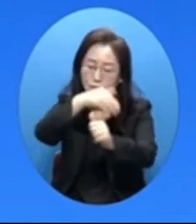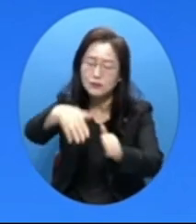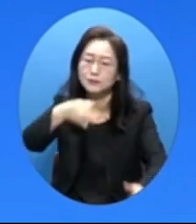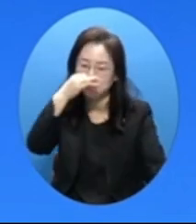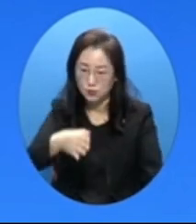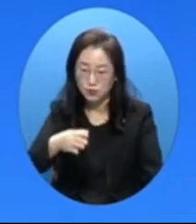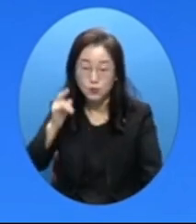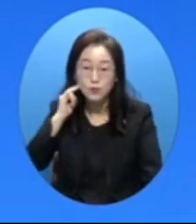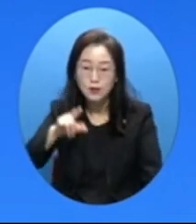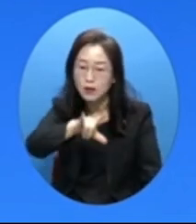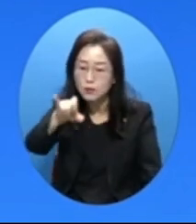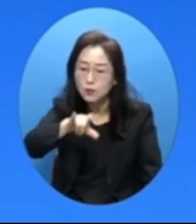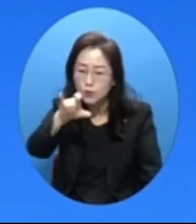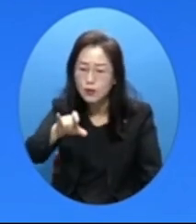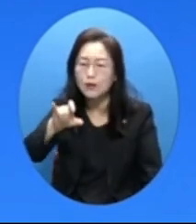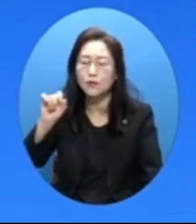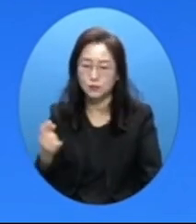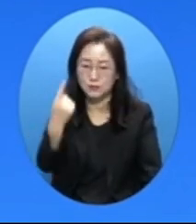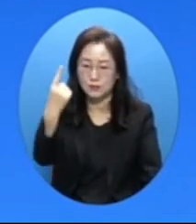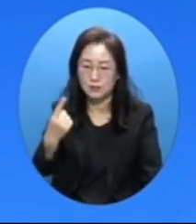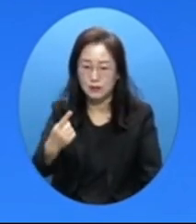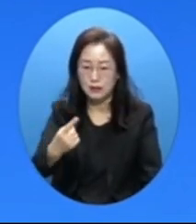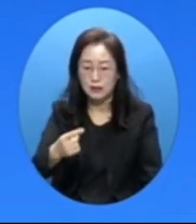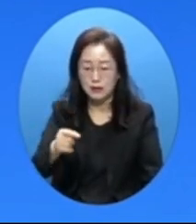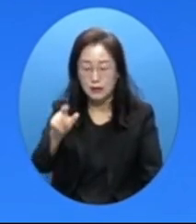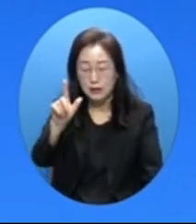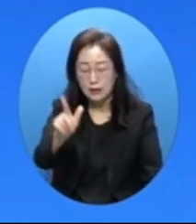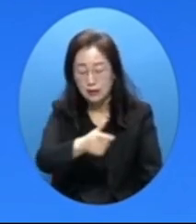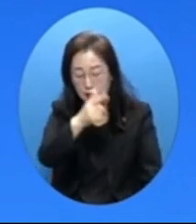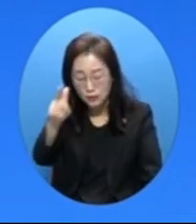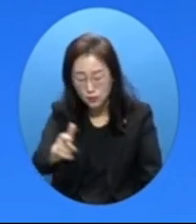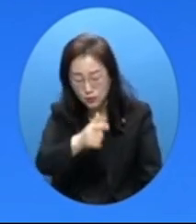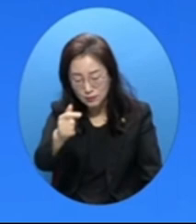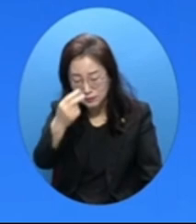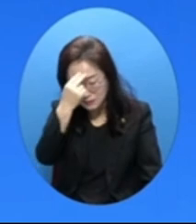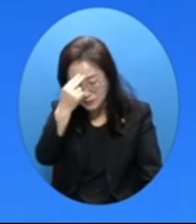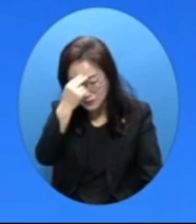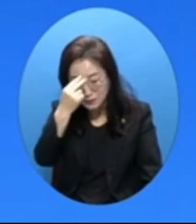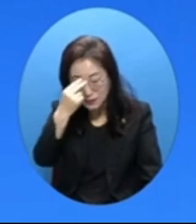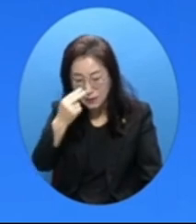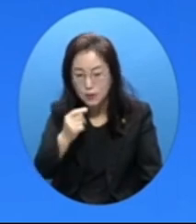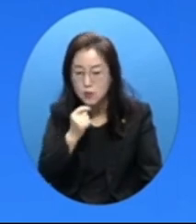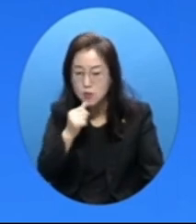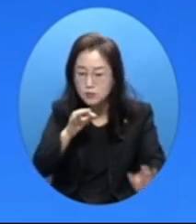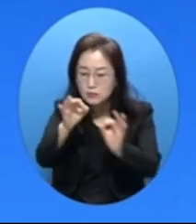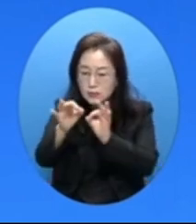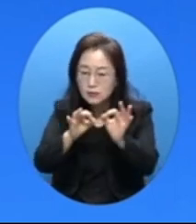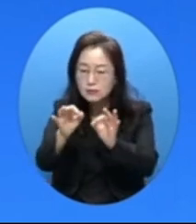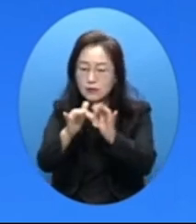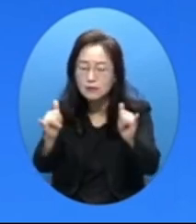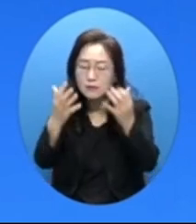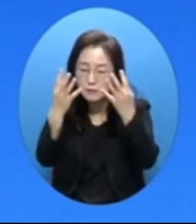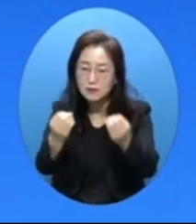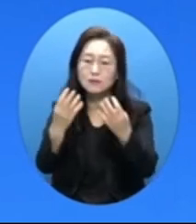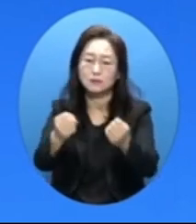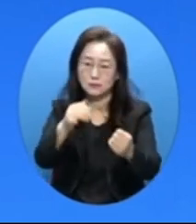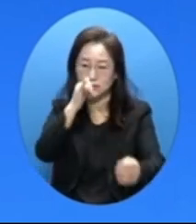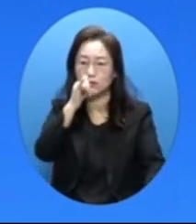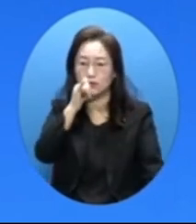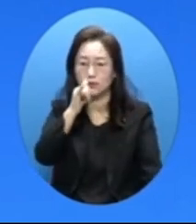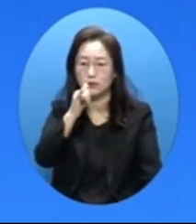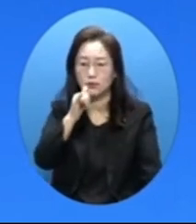코로나로 인해서 그저 하루하루 살기가 너무나 힘든 많은 영세민들이 우리 주변에 또 우리 가운데 많이